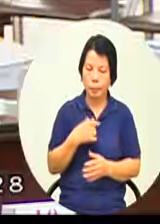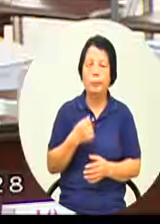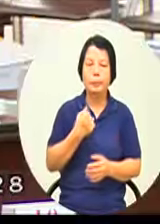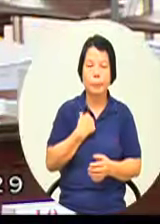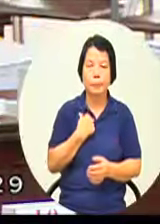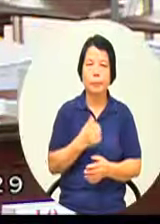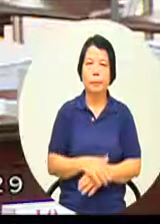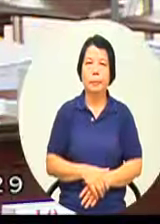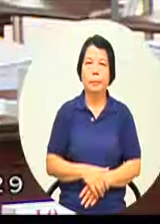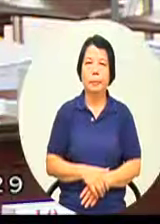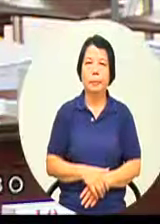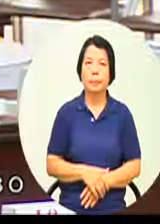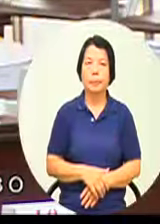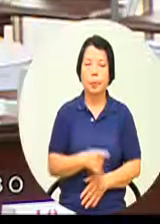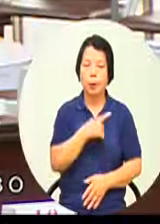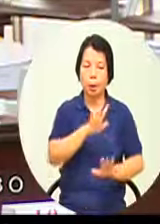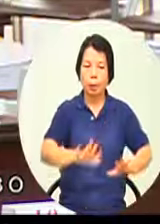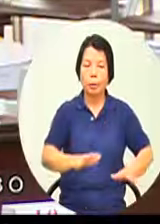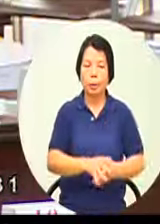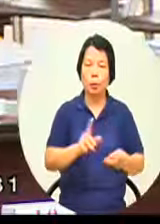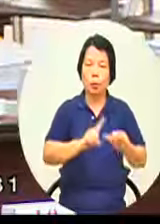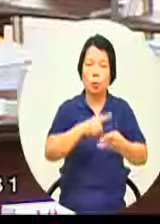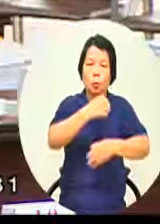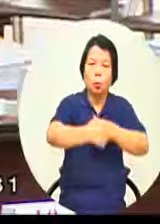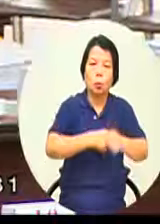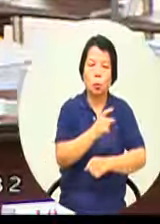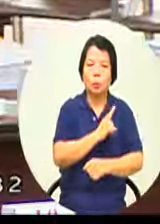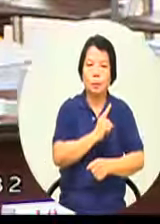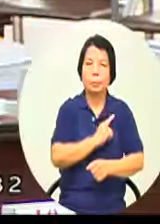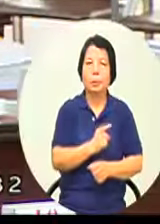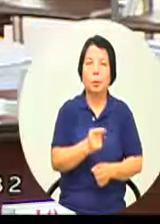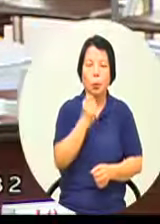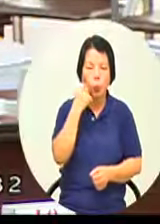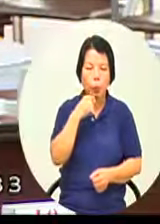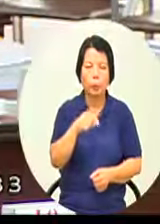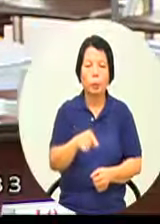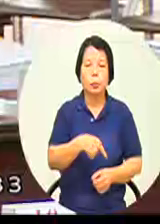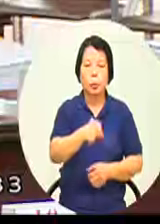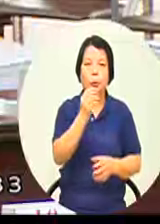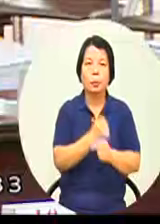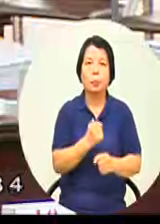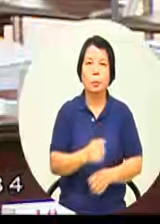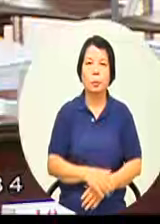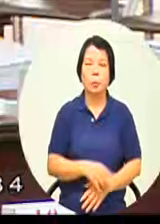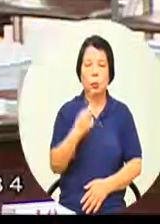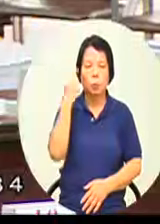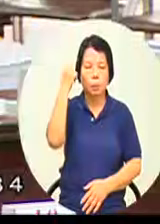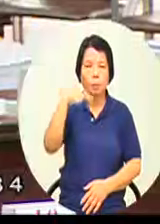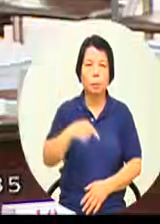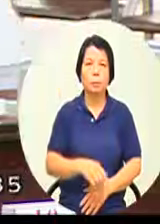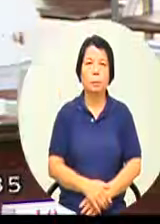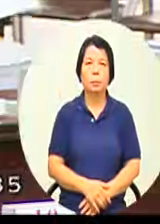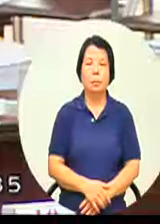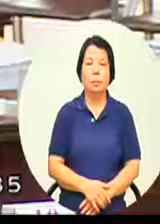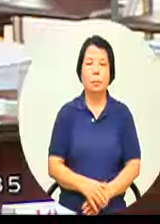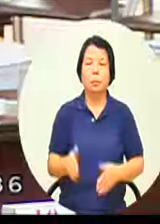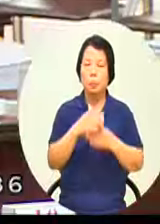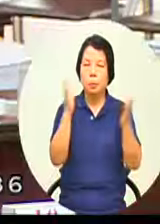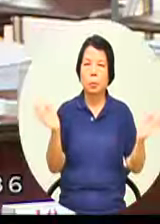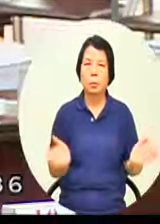吼、哦，所以起码也足主动的嘞，宣导有够，也足主动的，对不对？吼、哦，来咧做，所以我是感觉讲，是整体的